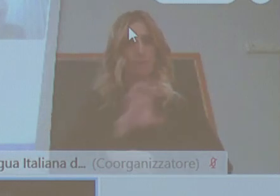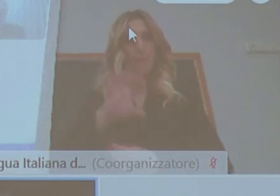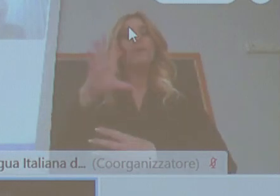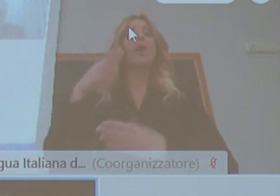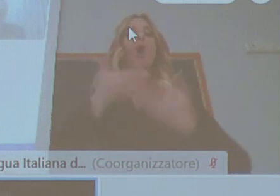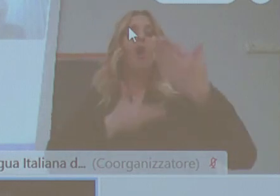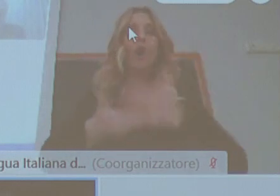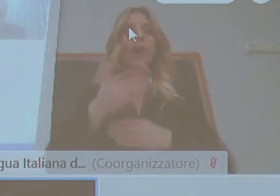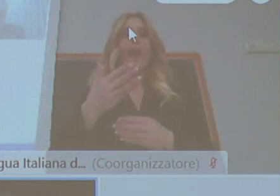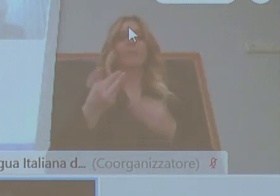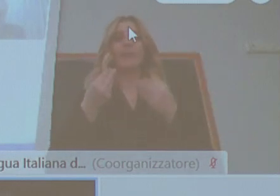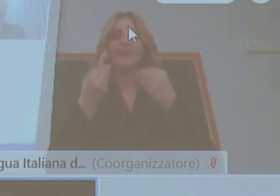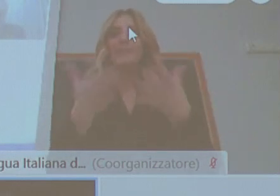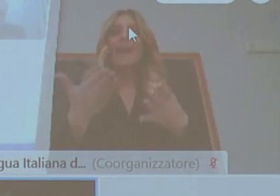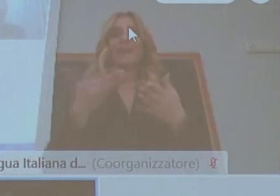svariate possibilità